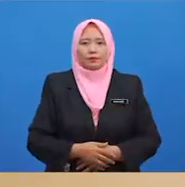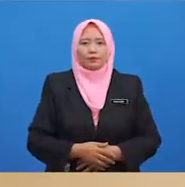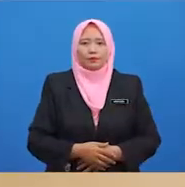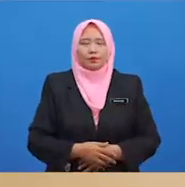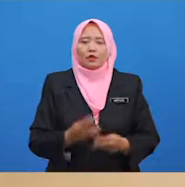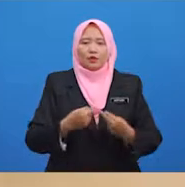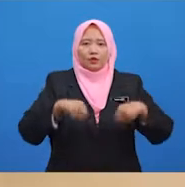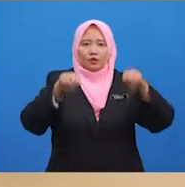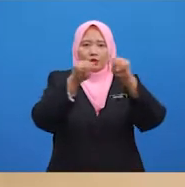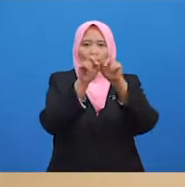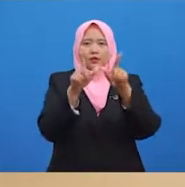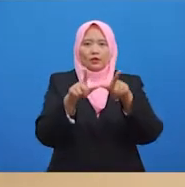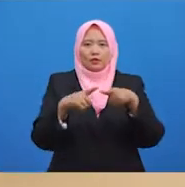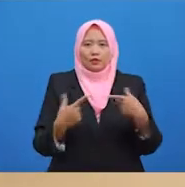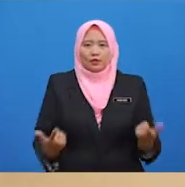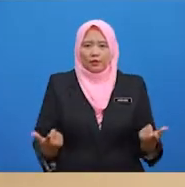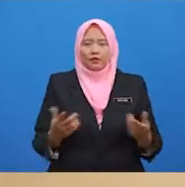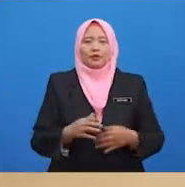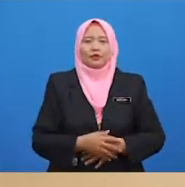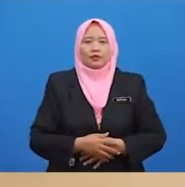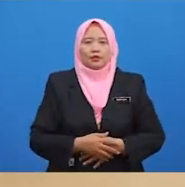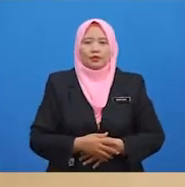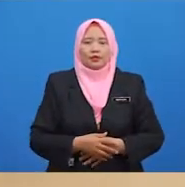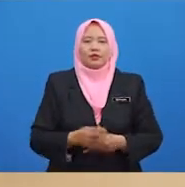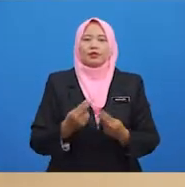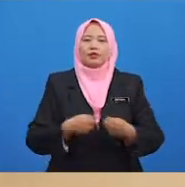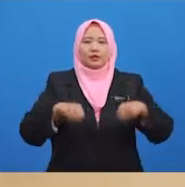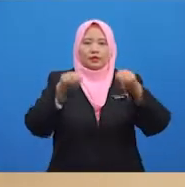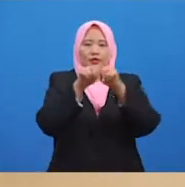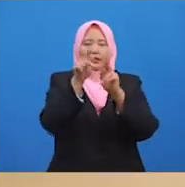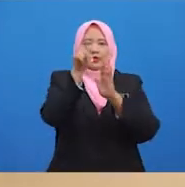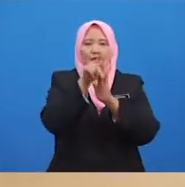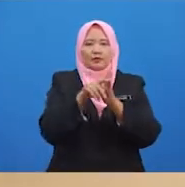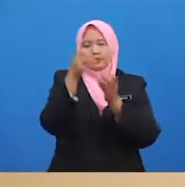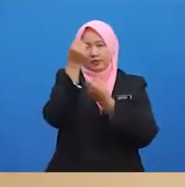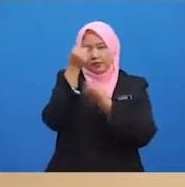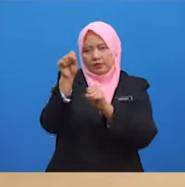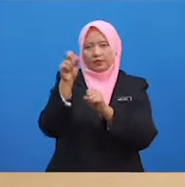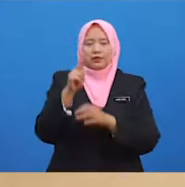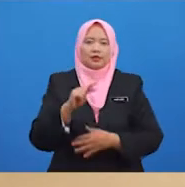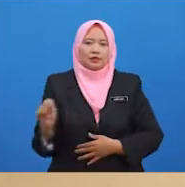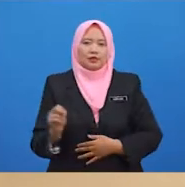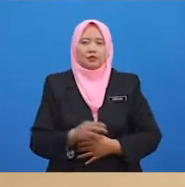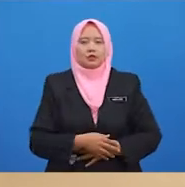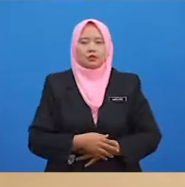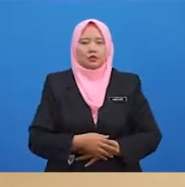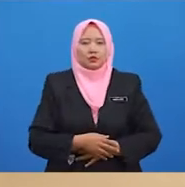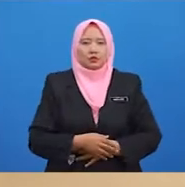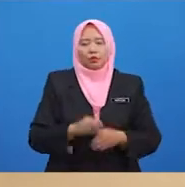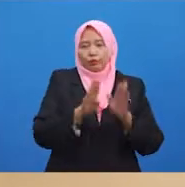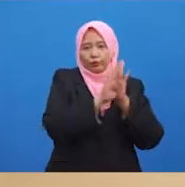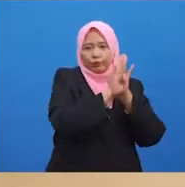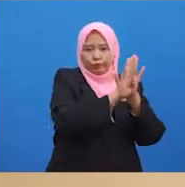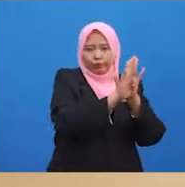Nilai lain yang terdapat dalam sajak tersebut ialah nilai kesetiaan. Pernyataan ini dapat